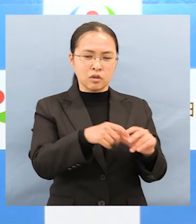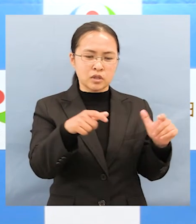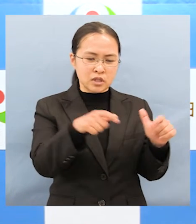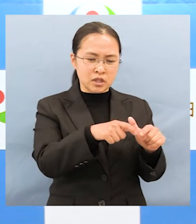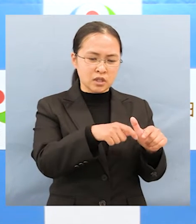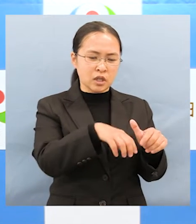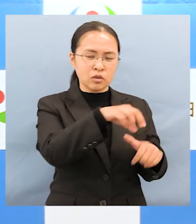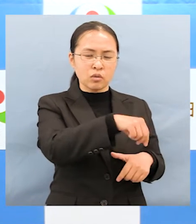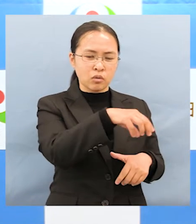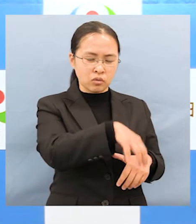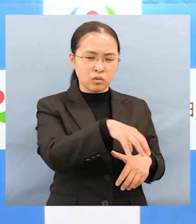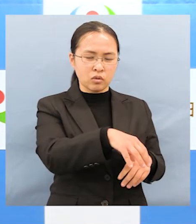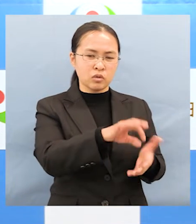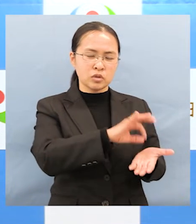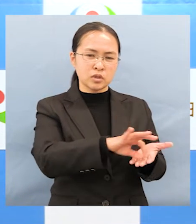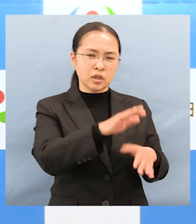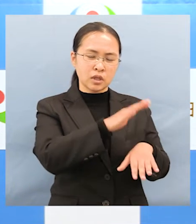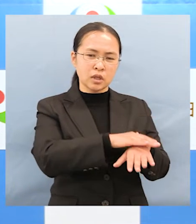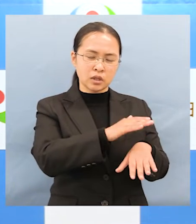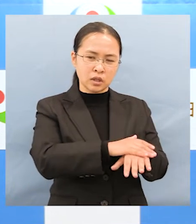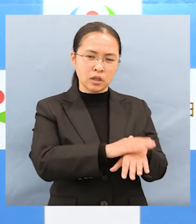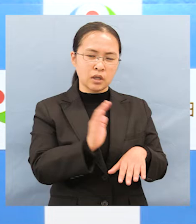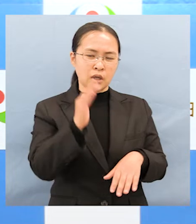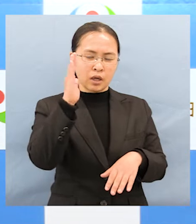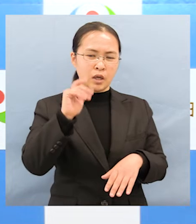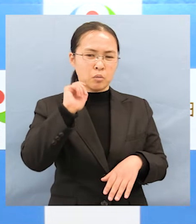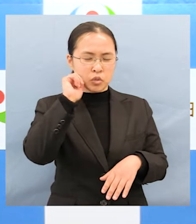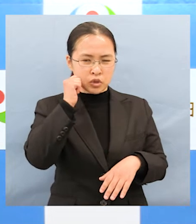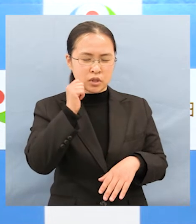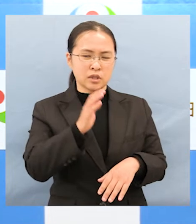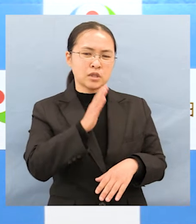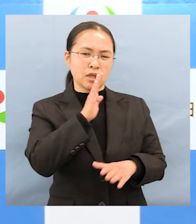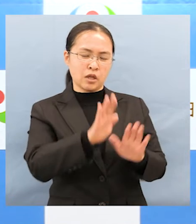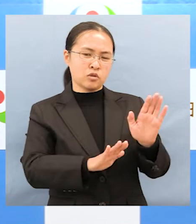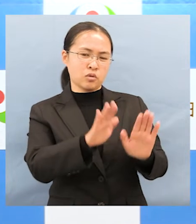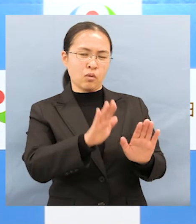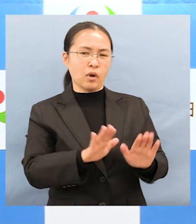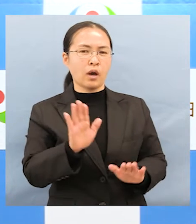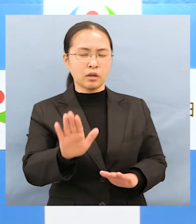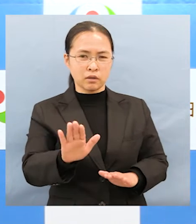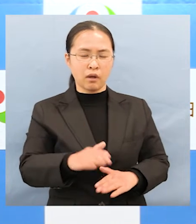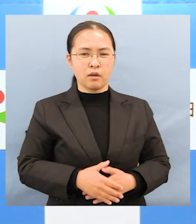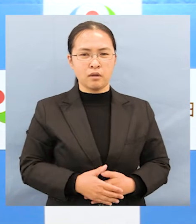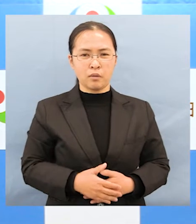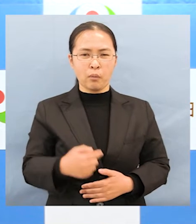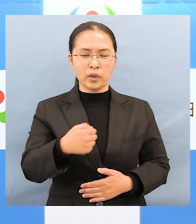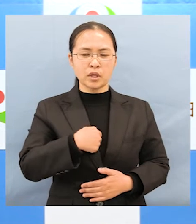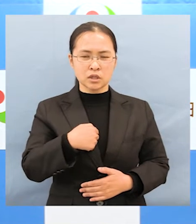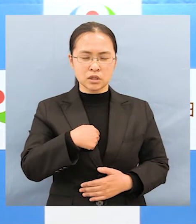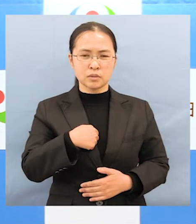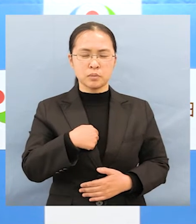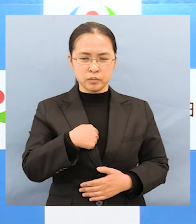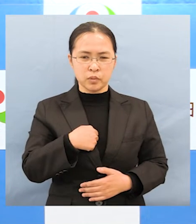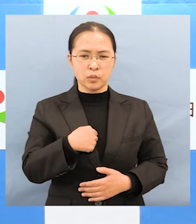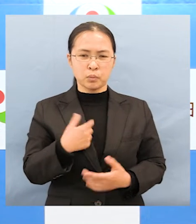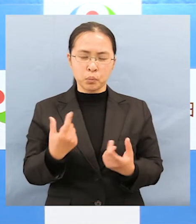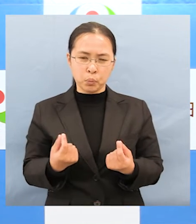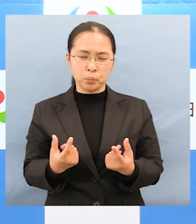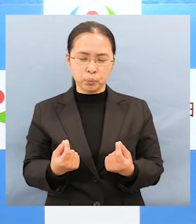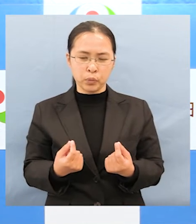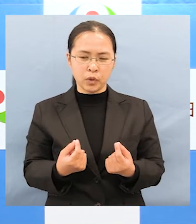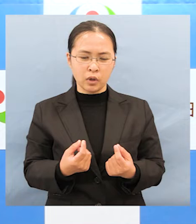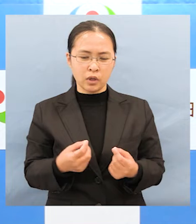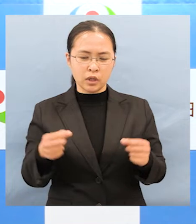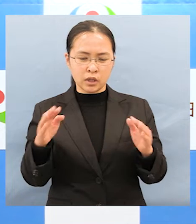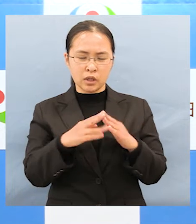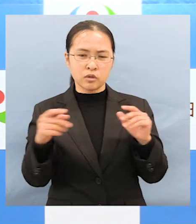な農地の使い方、使い道というのがなかなか難しい現状がありました。 私自身もですね、近くに農地借りた